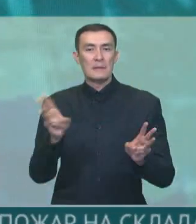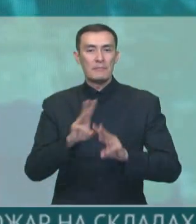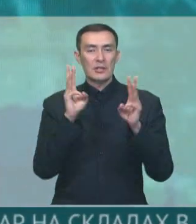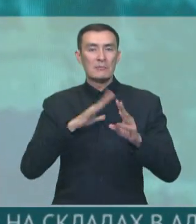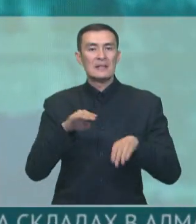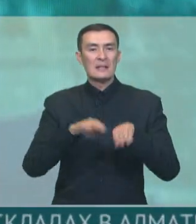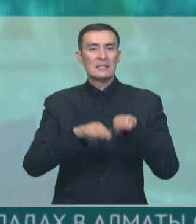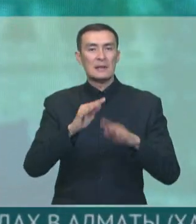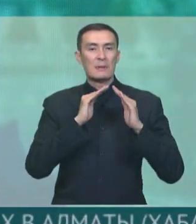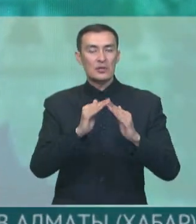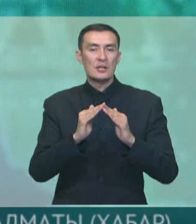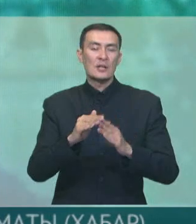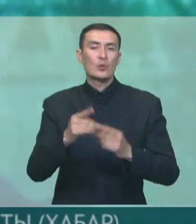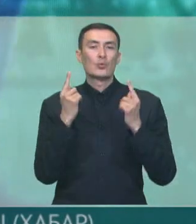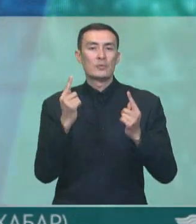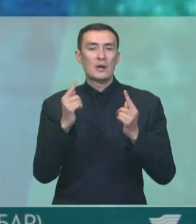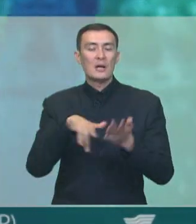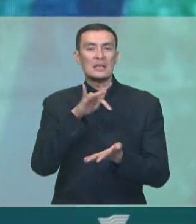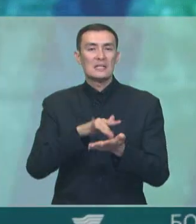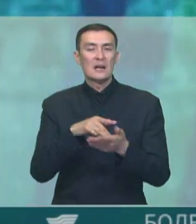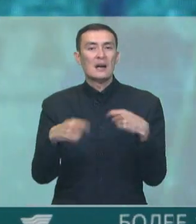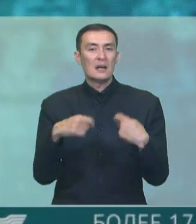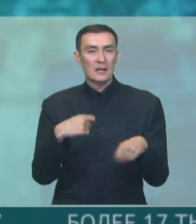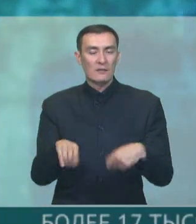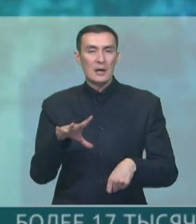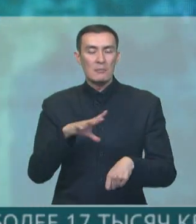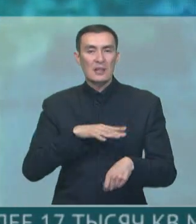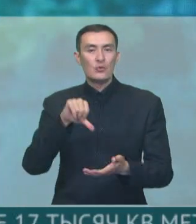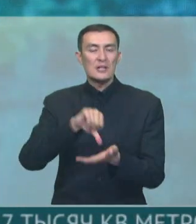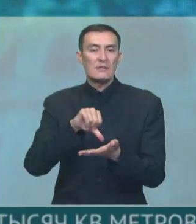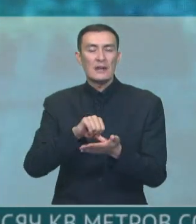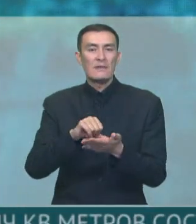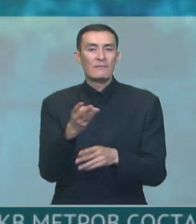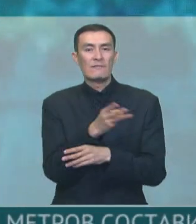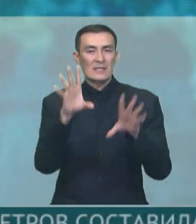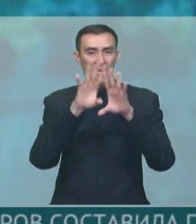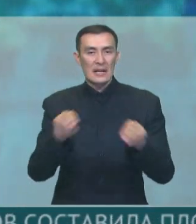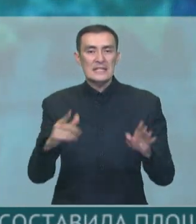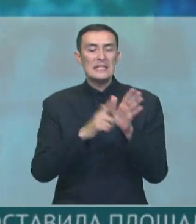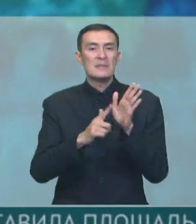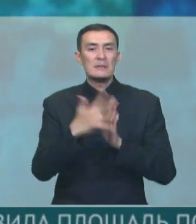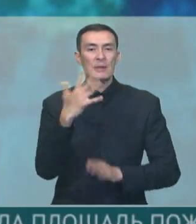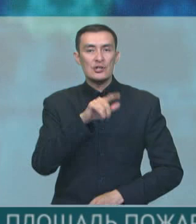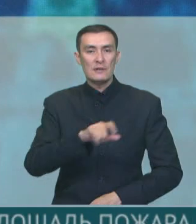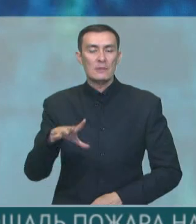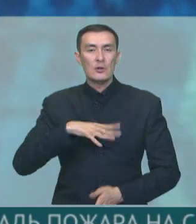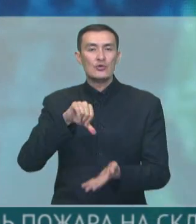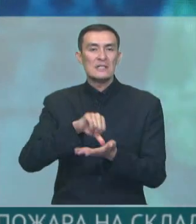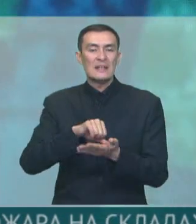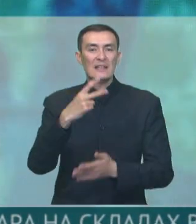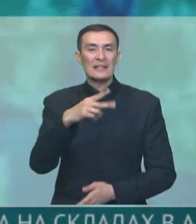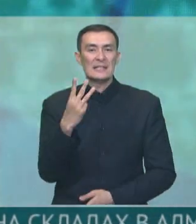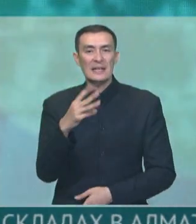Горели складские помещения на одном из крупных городских рынков. В ликвидации возгорания участвовали 75 человек. Были